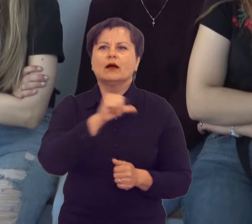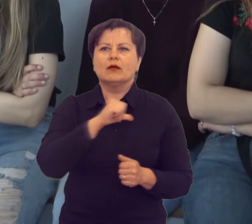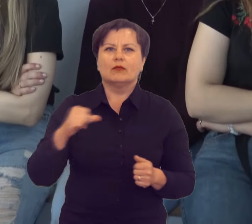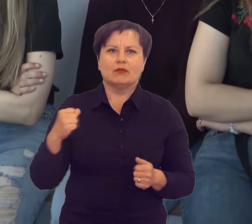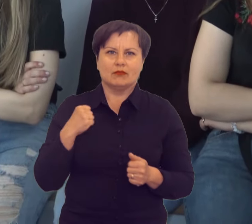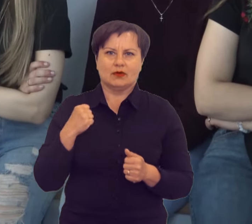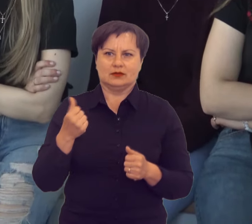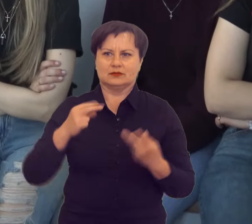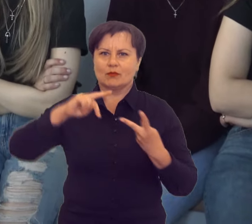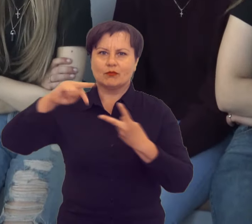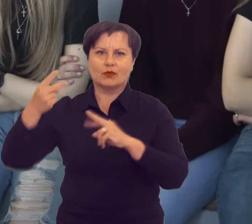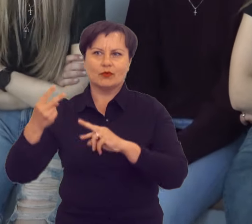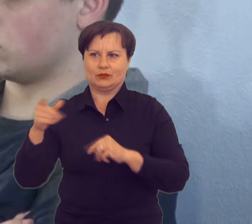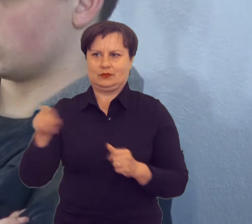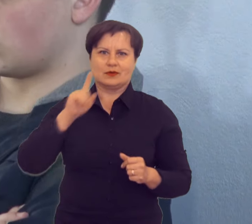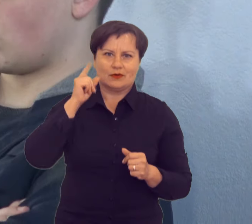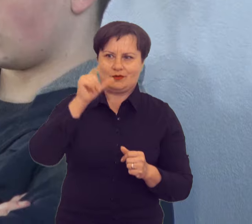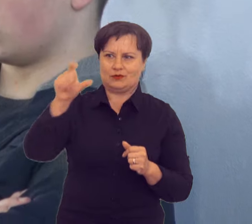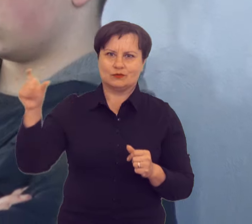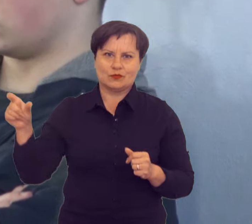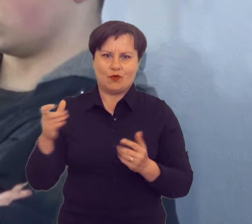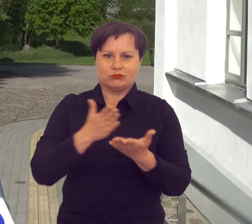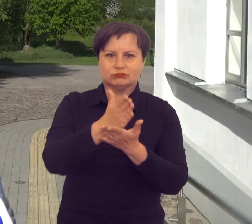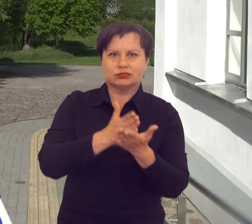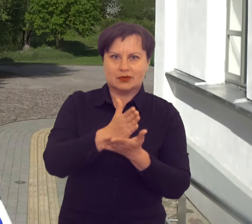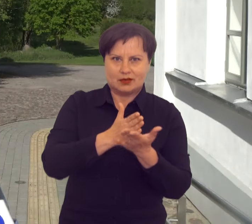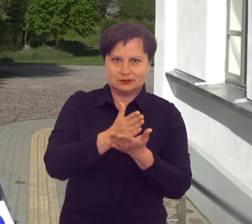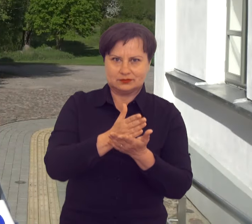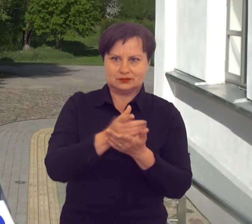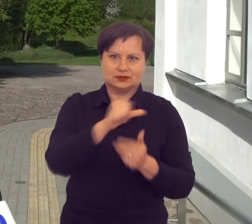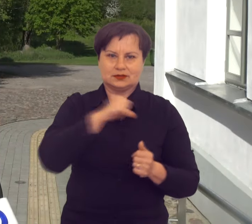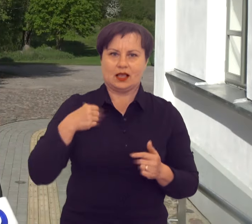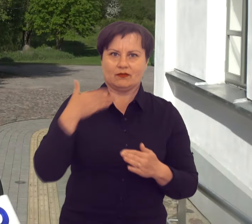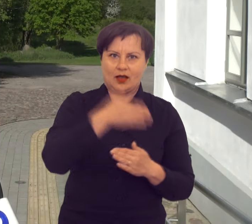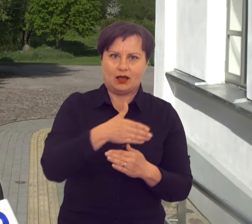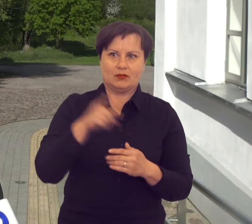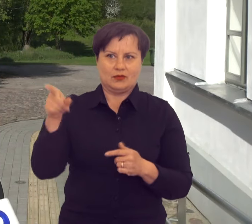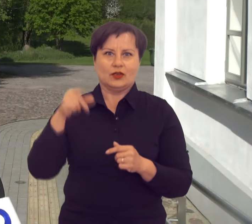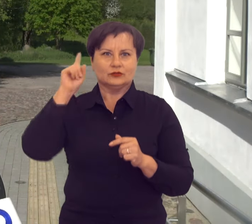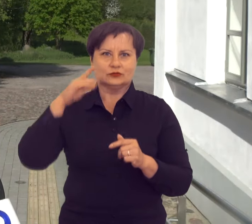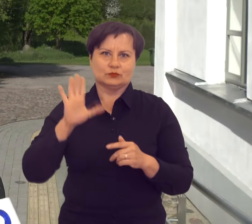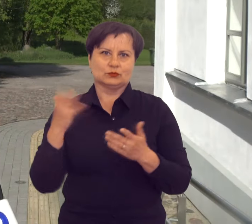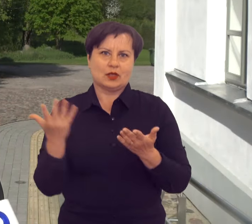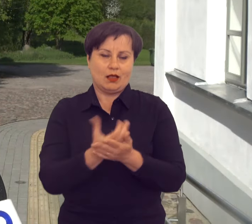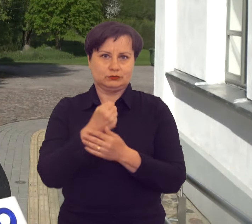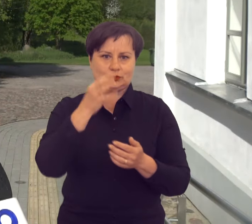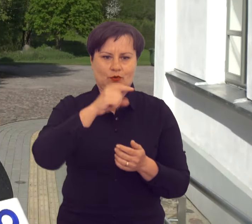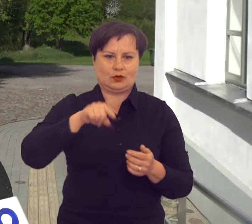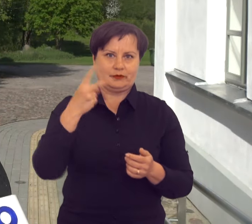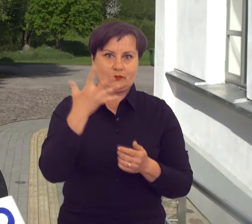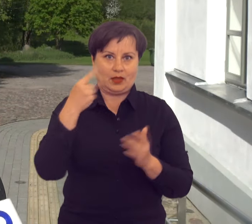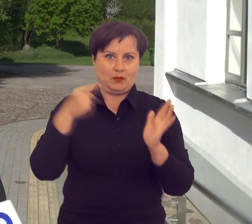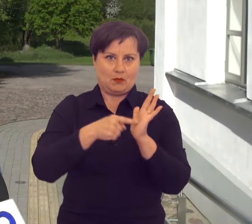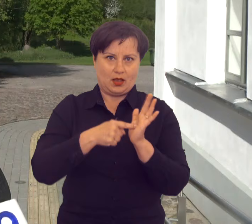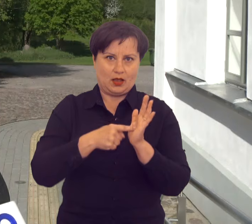pokytis, kurį jaunuoliai patiria savanorystėje, nors jie gal susiduria su tą mintim, kad gaus 0,25 balo, bet tai, ką jie patiria, ką jie